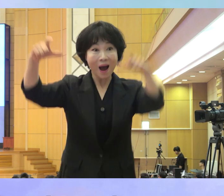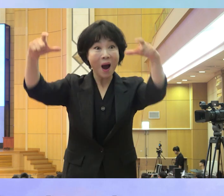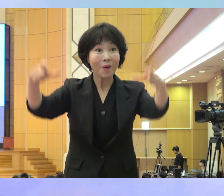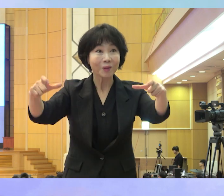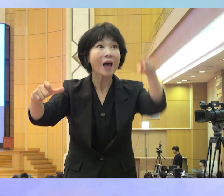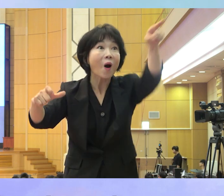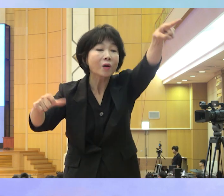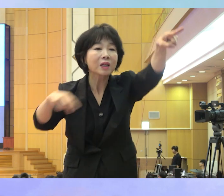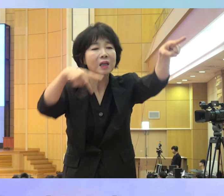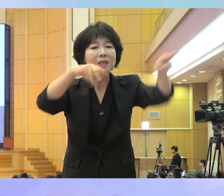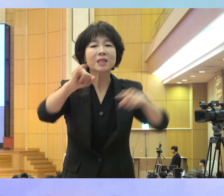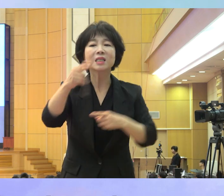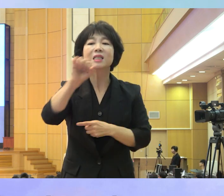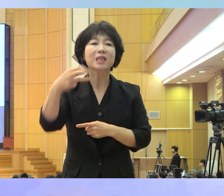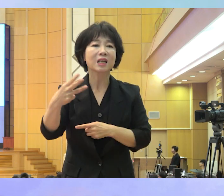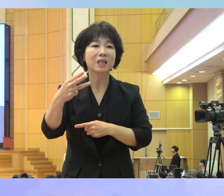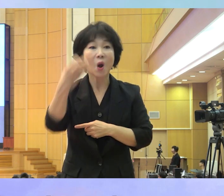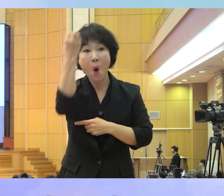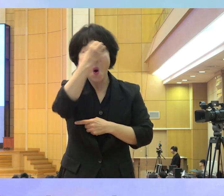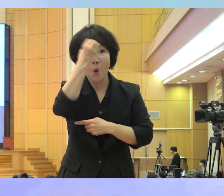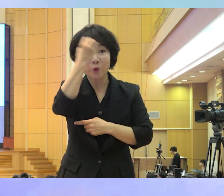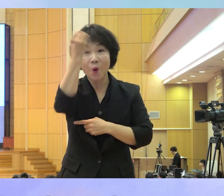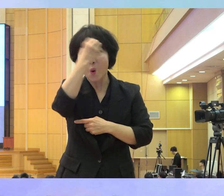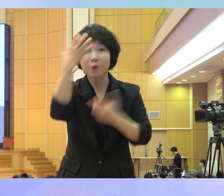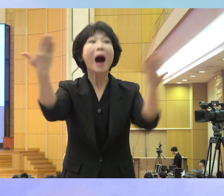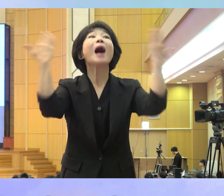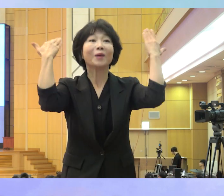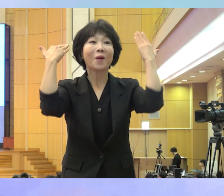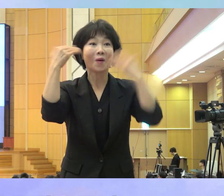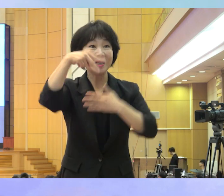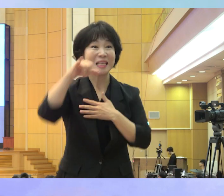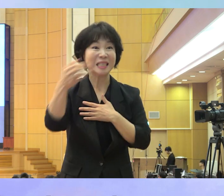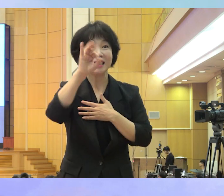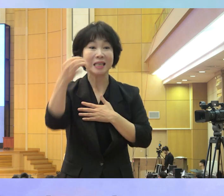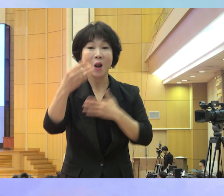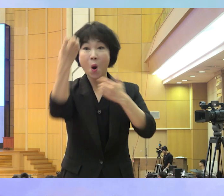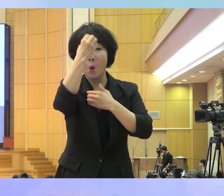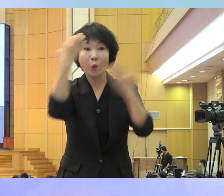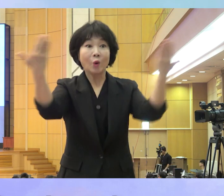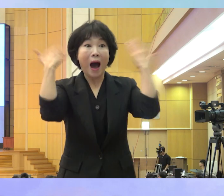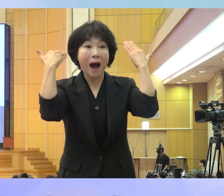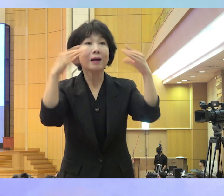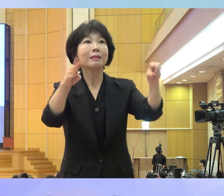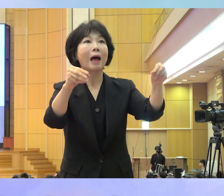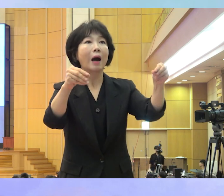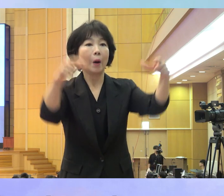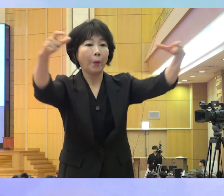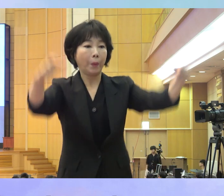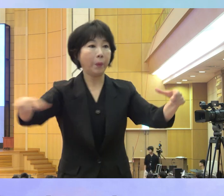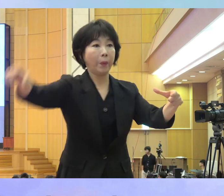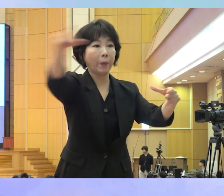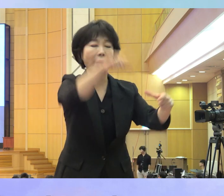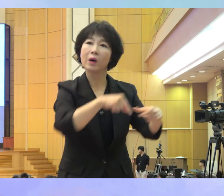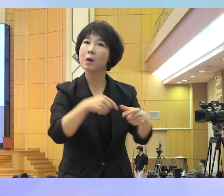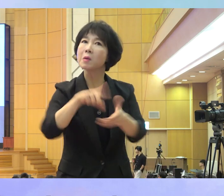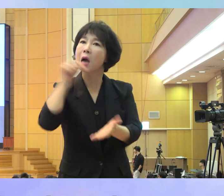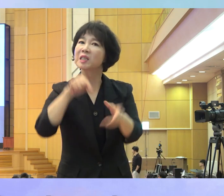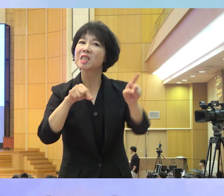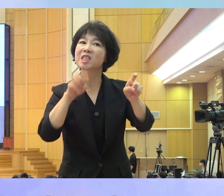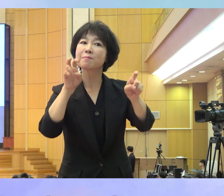신일중고등학교라고 있는데, 신일고등학교 있는 그 땅 소위 10만 평을 샀다는 거예요.